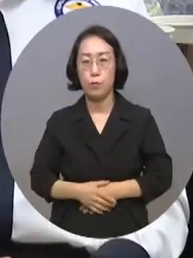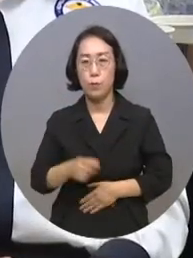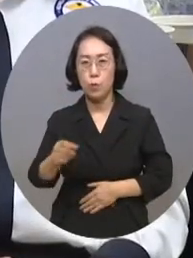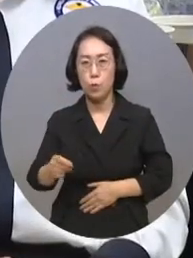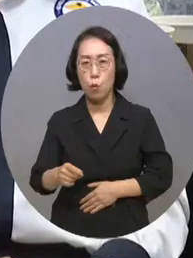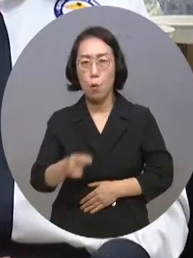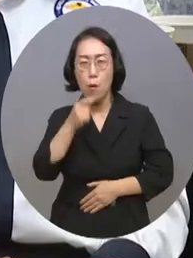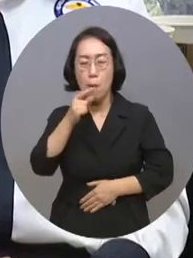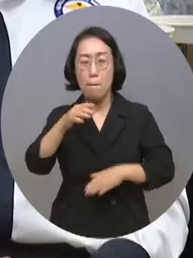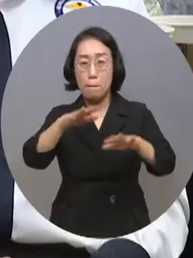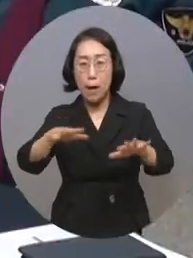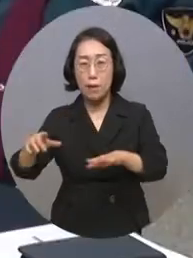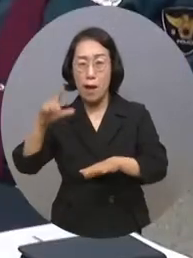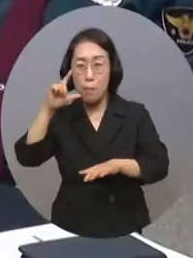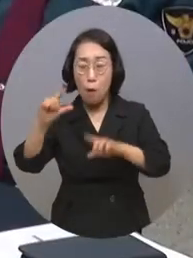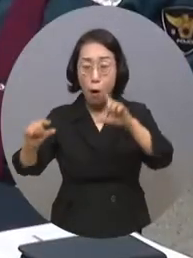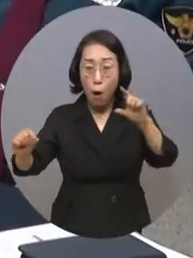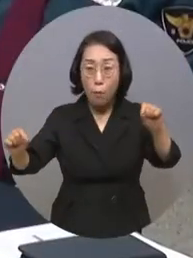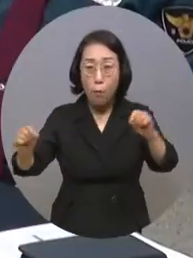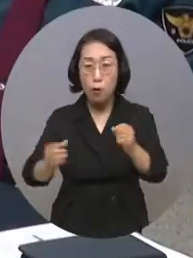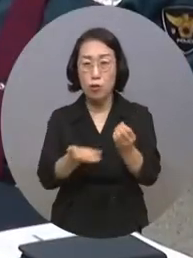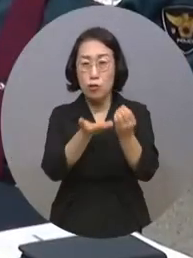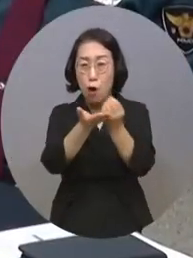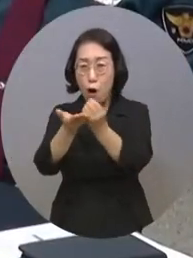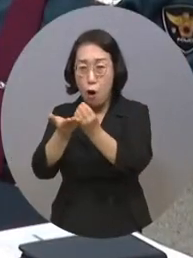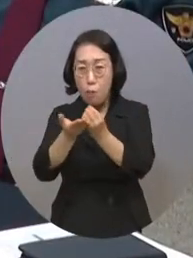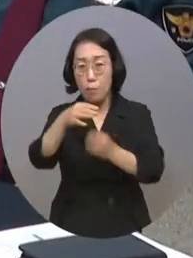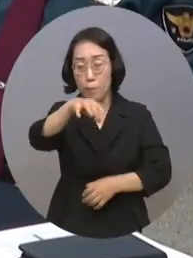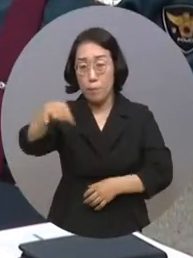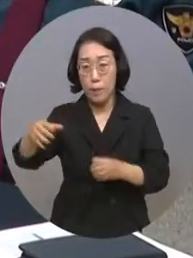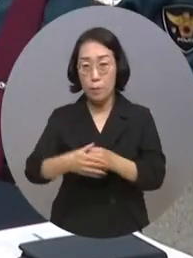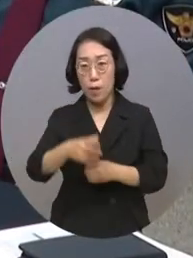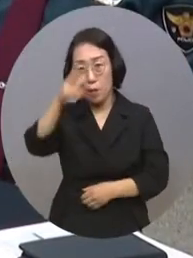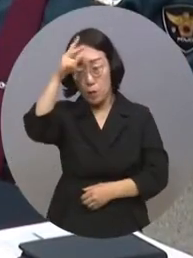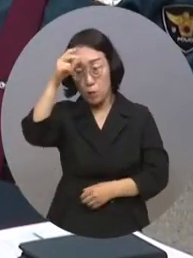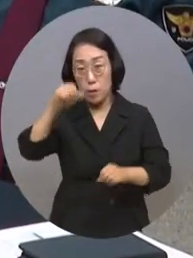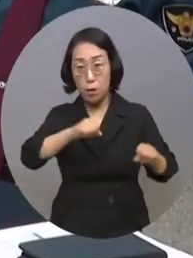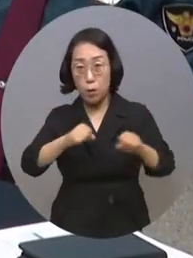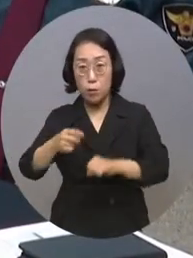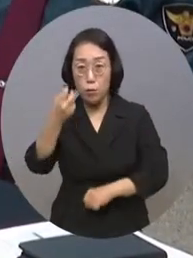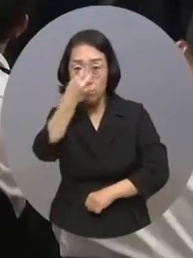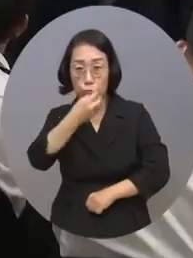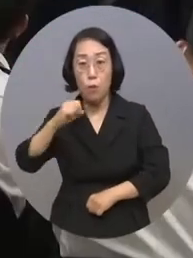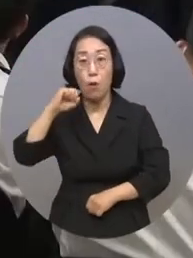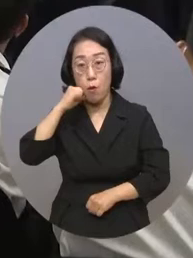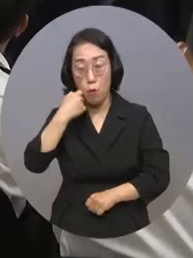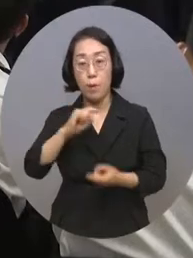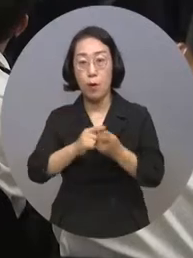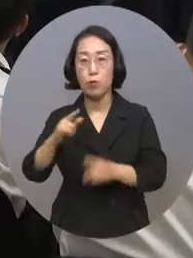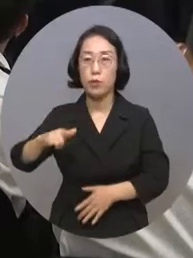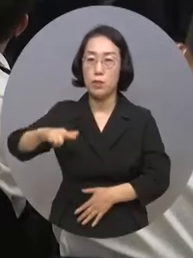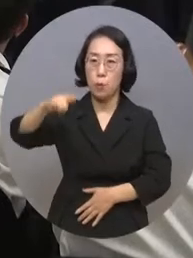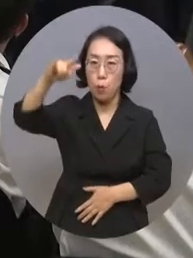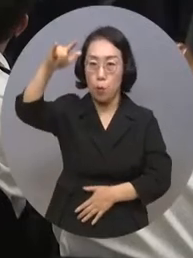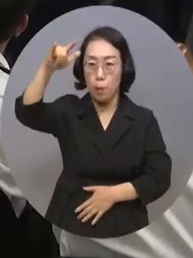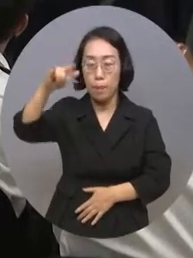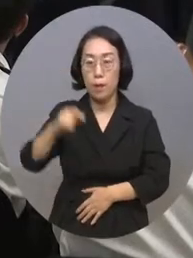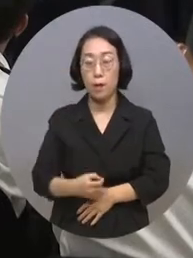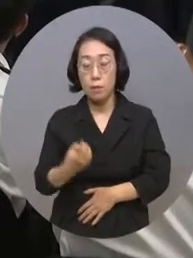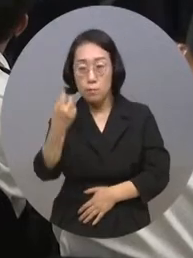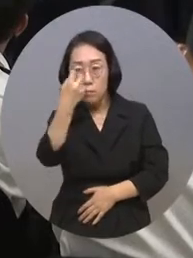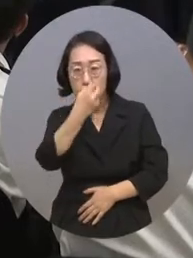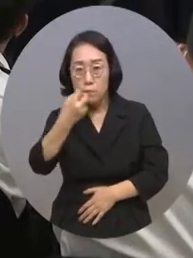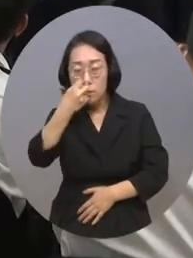고령화 라는 전남 지역의 특성을 고려해 경찰관이 활동하기 어려운 성 지역을 들어오니 대신 순찰하는 시스템을